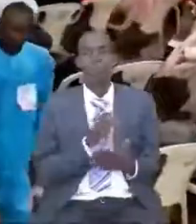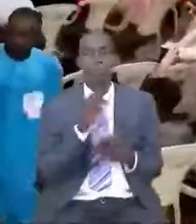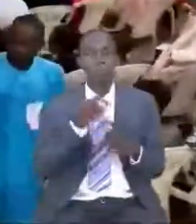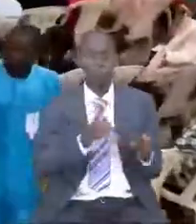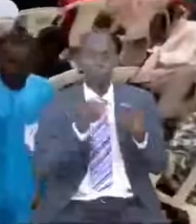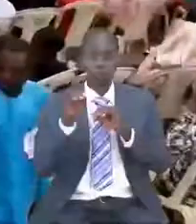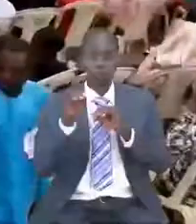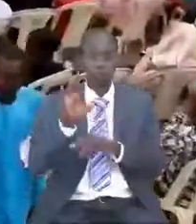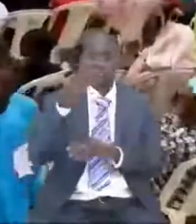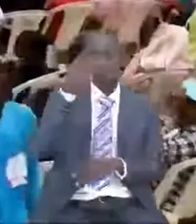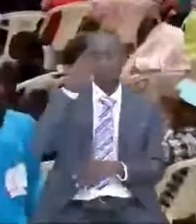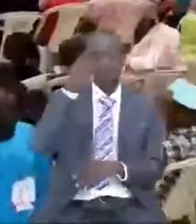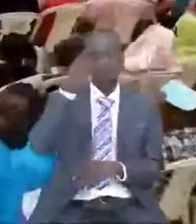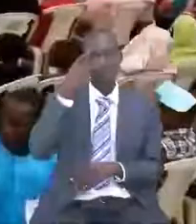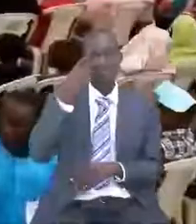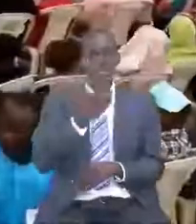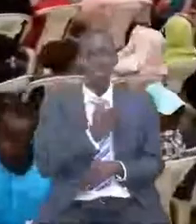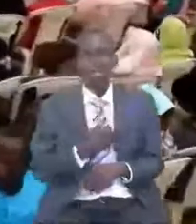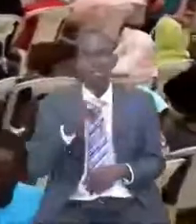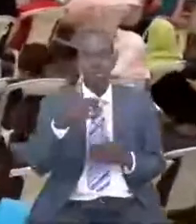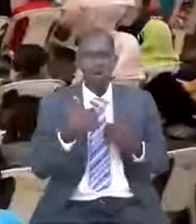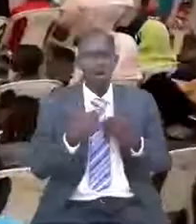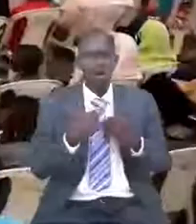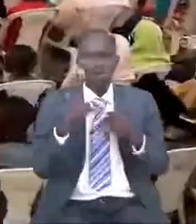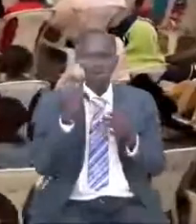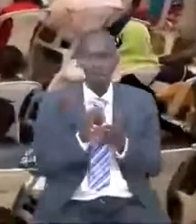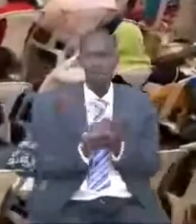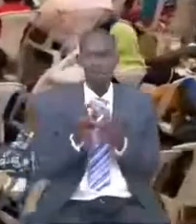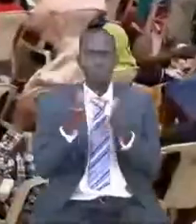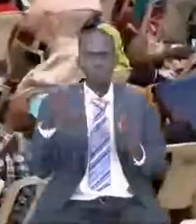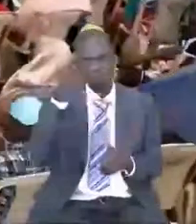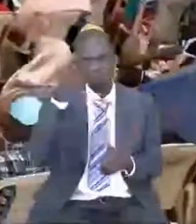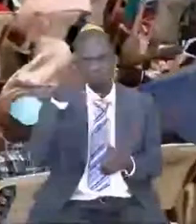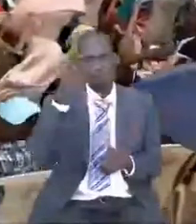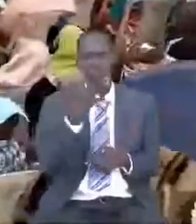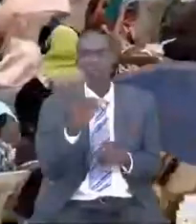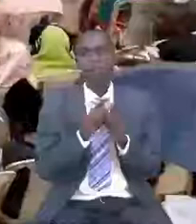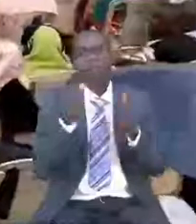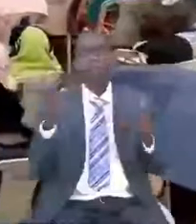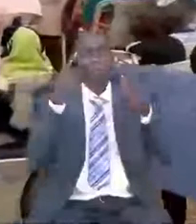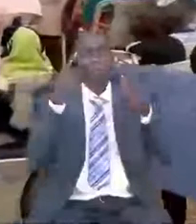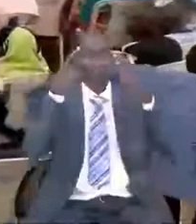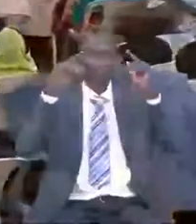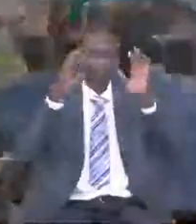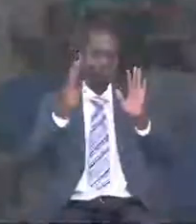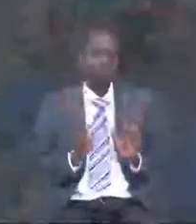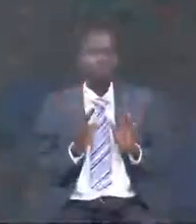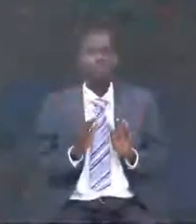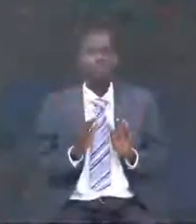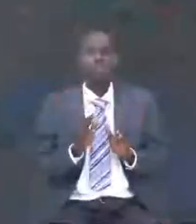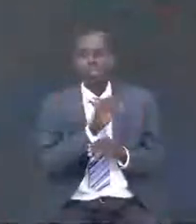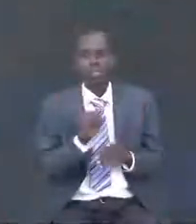votre esprit et vous avez cet état d'esprit d'un réalisateur, l'état d'esprit